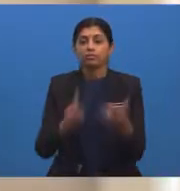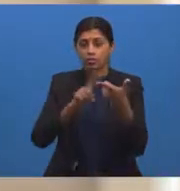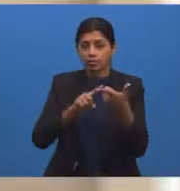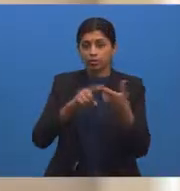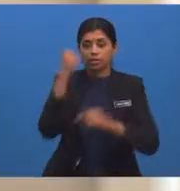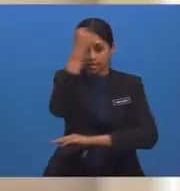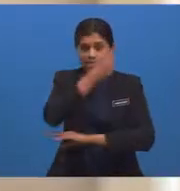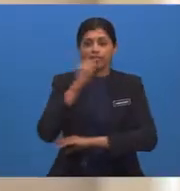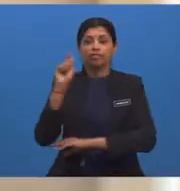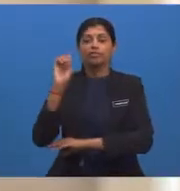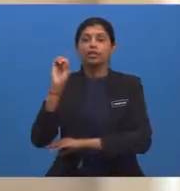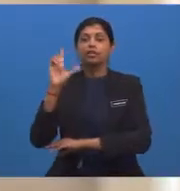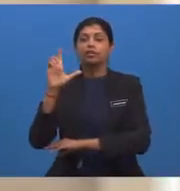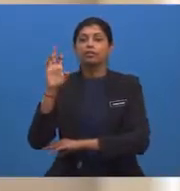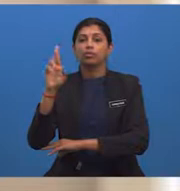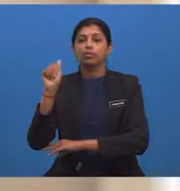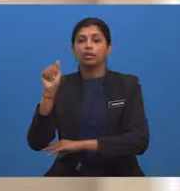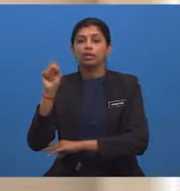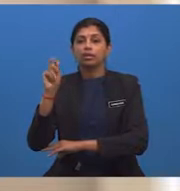sifat toleransi yang tinggi.